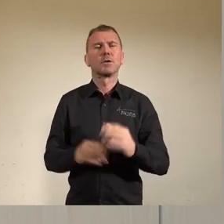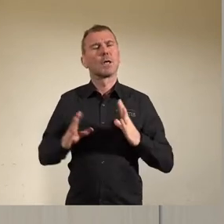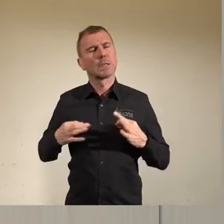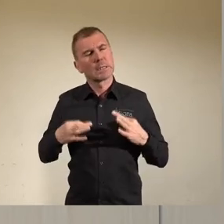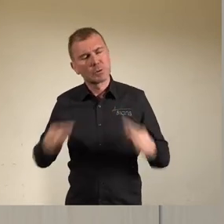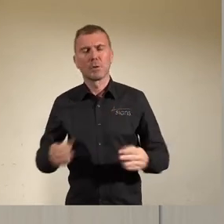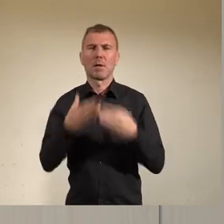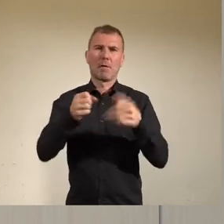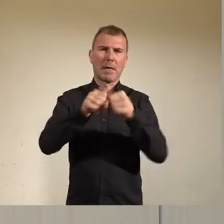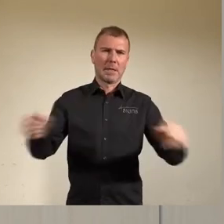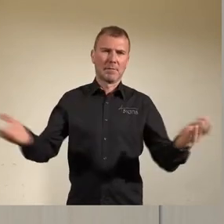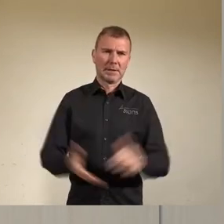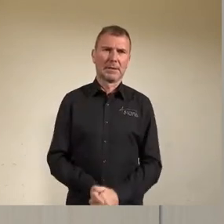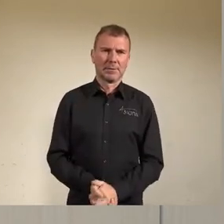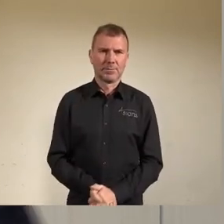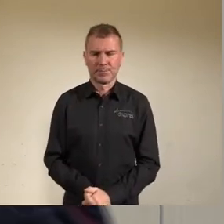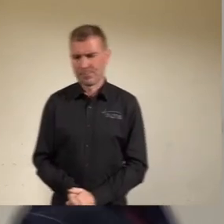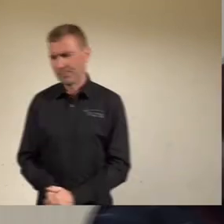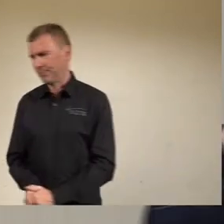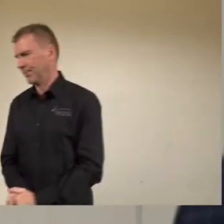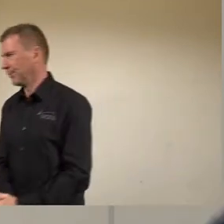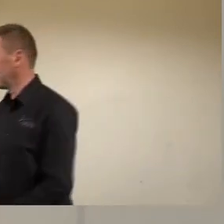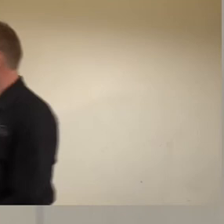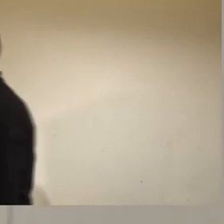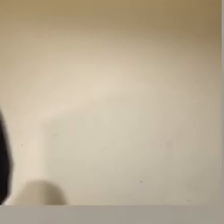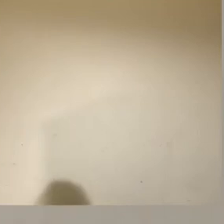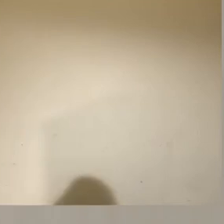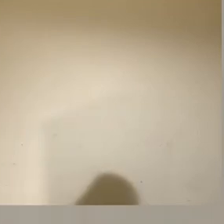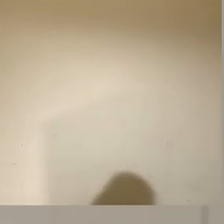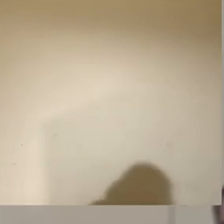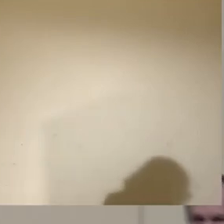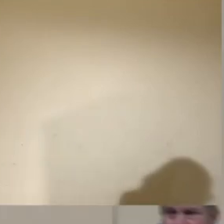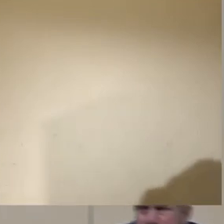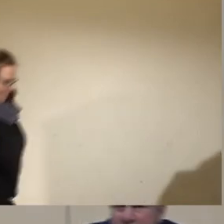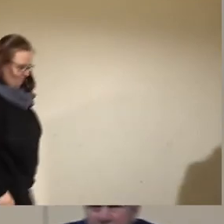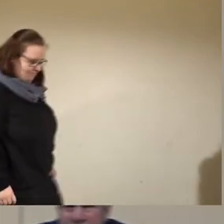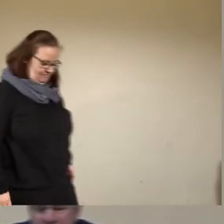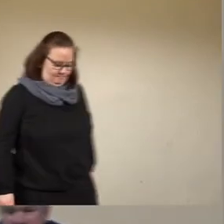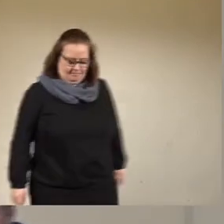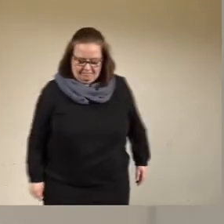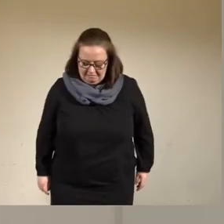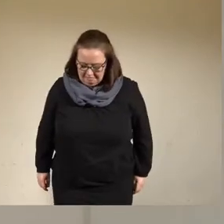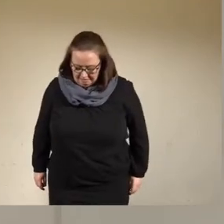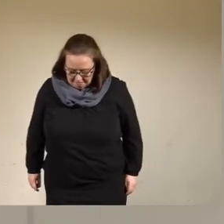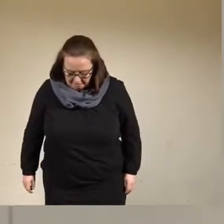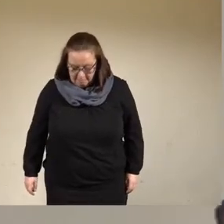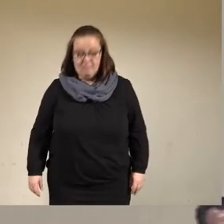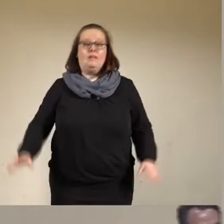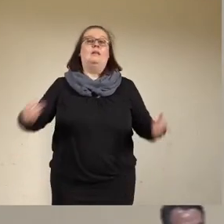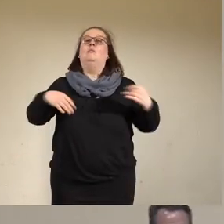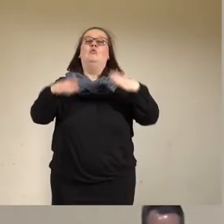gesundes Weihnachtsfest. So, damit wäre zunächst